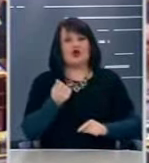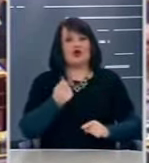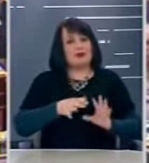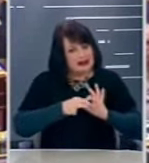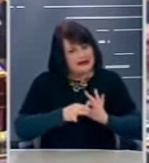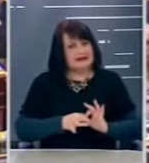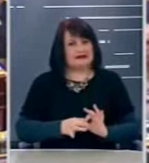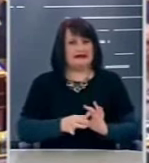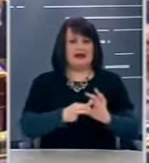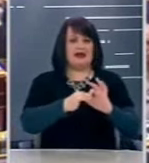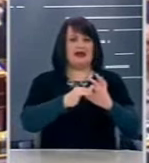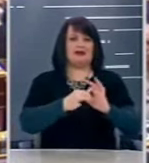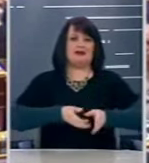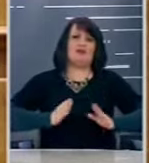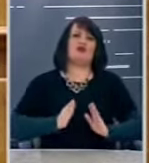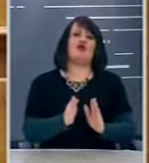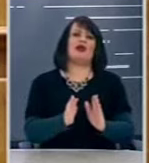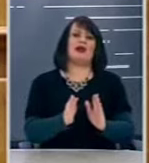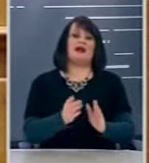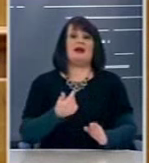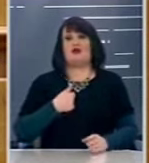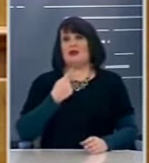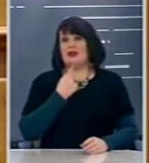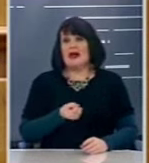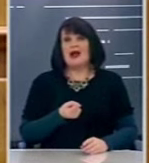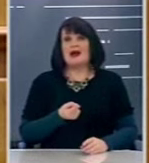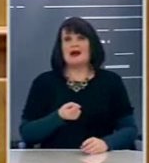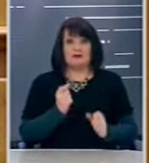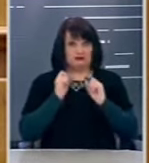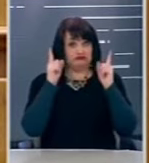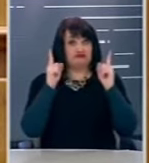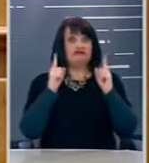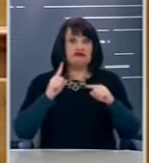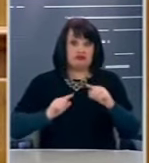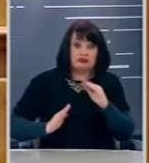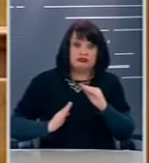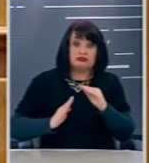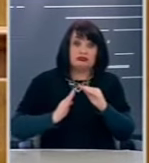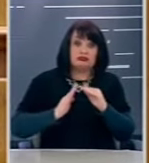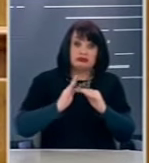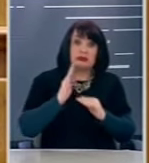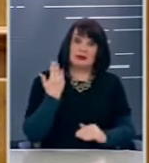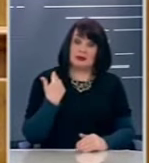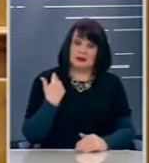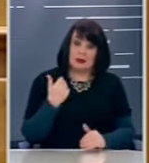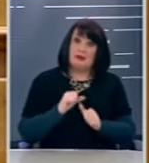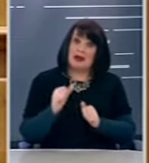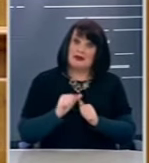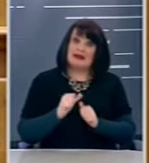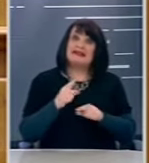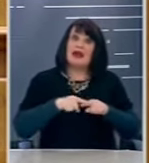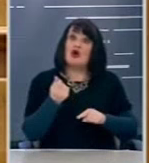συνεχίσει αυτή την πορεία, εγώ θα έλεγα την εντυπωσιακή πορεία ανόδου των τελευταίων